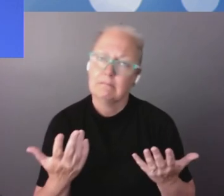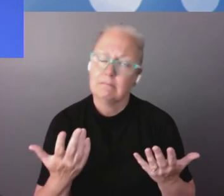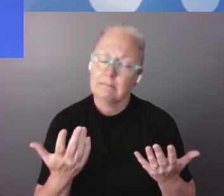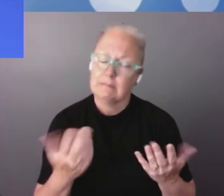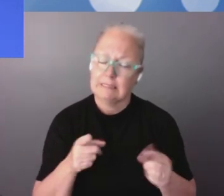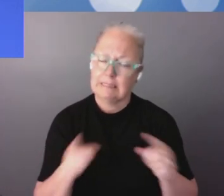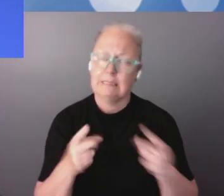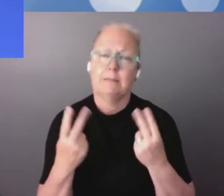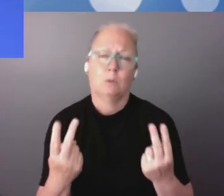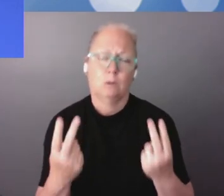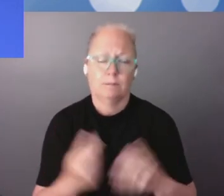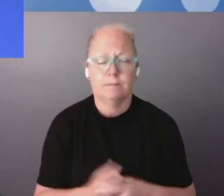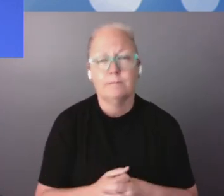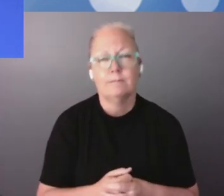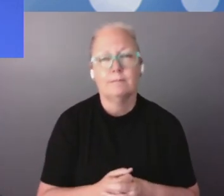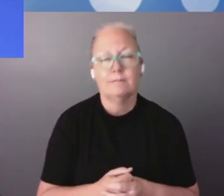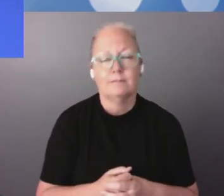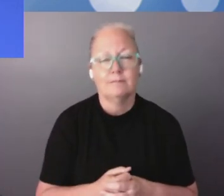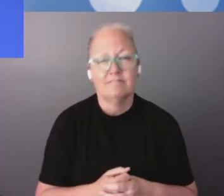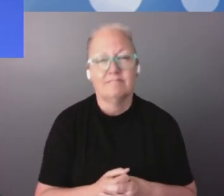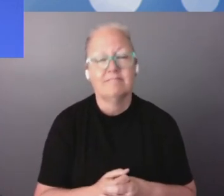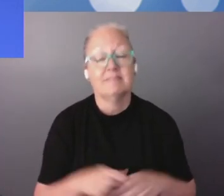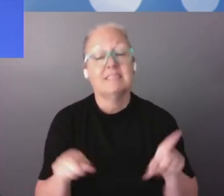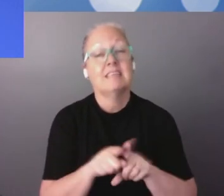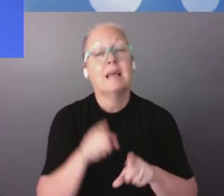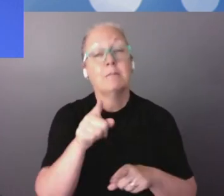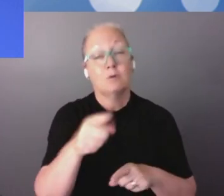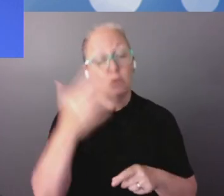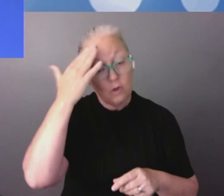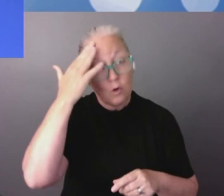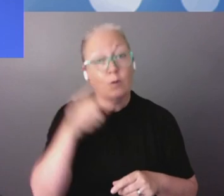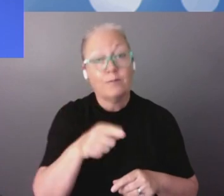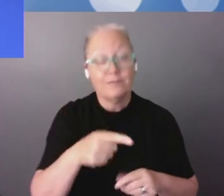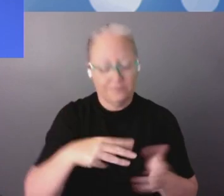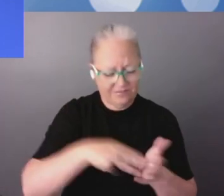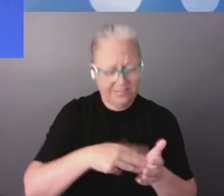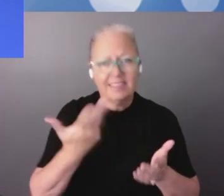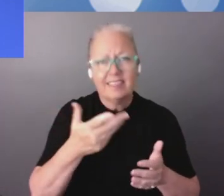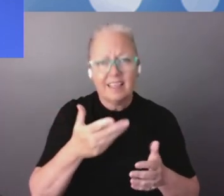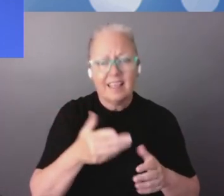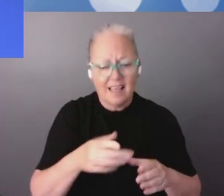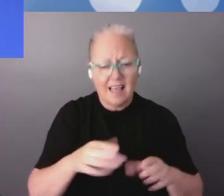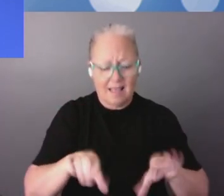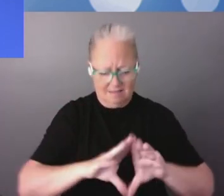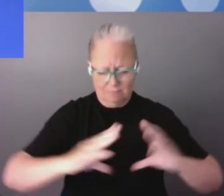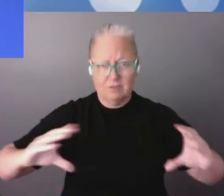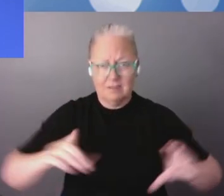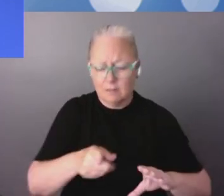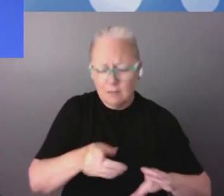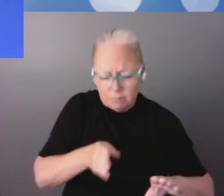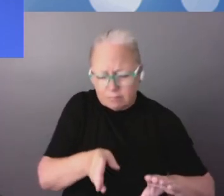很久就知道的刀可以割面包，也可以给我们造成伤害。互联网就是这样一个工具，